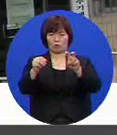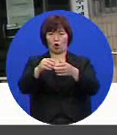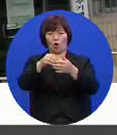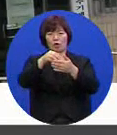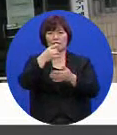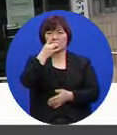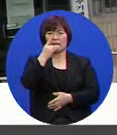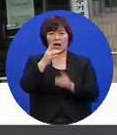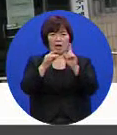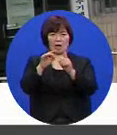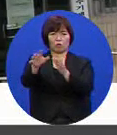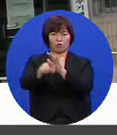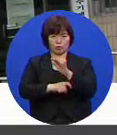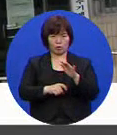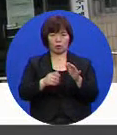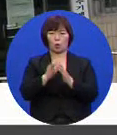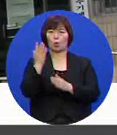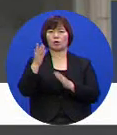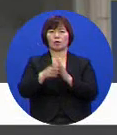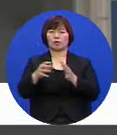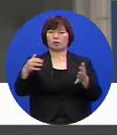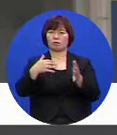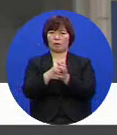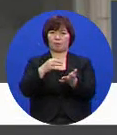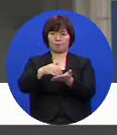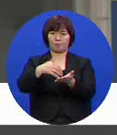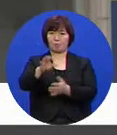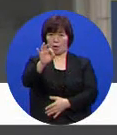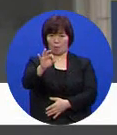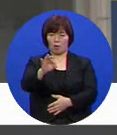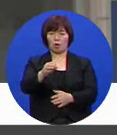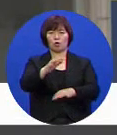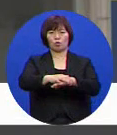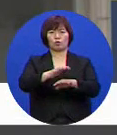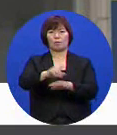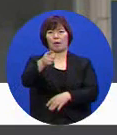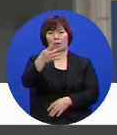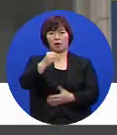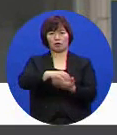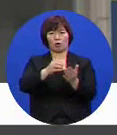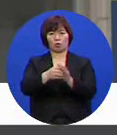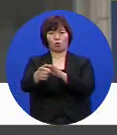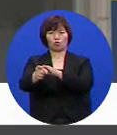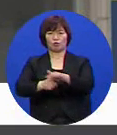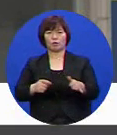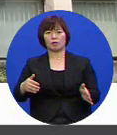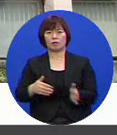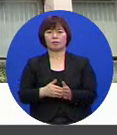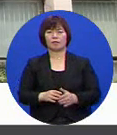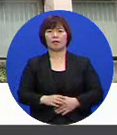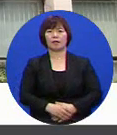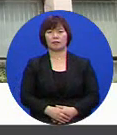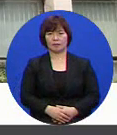한 포대를 훔치는 등 최근까지 모두 10차례에 걸쳐 농산물 100만 원어치를 훔친 혐의를 받고